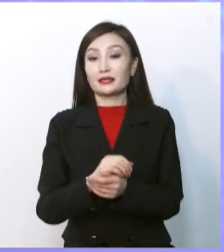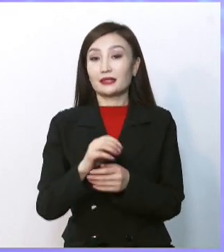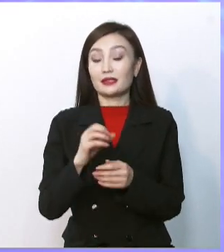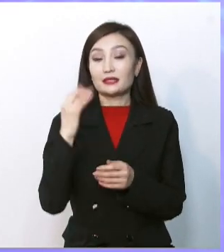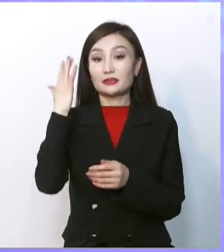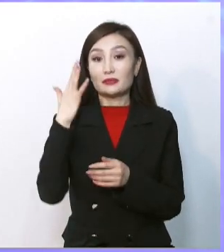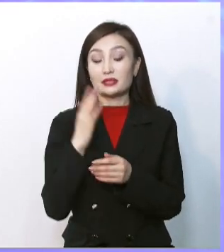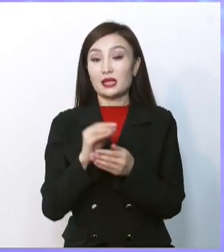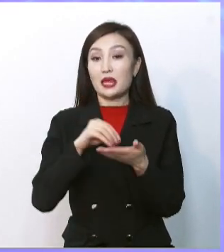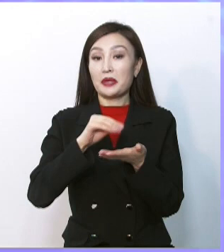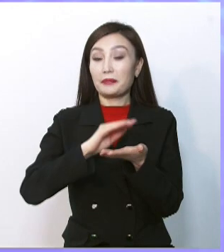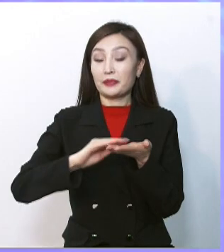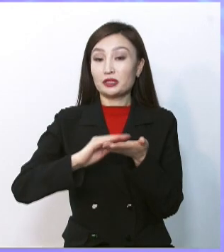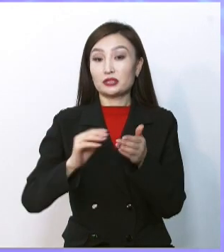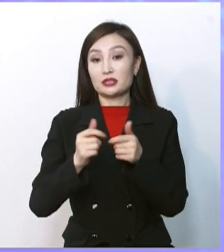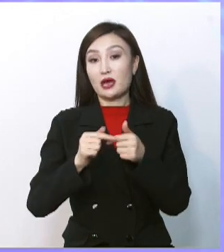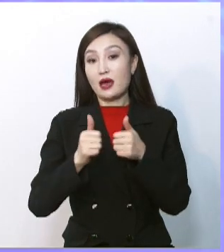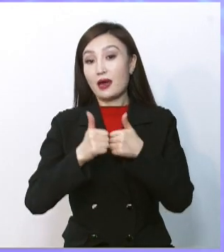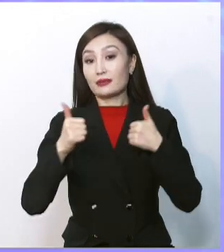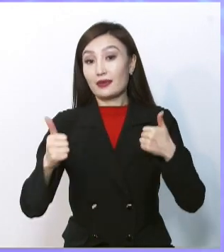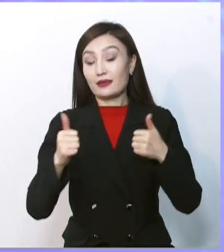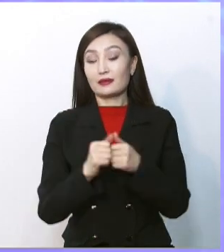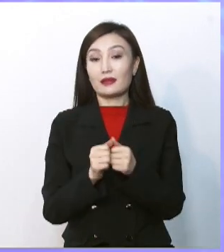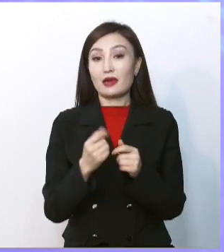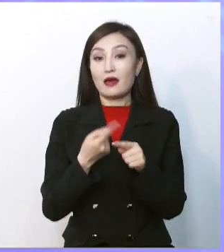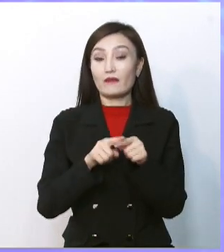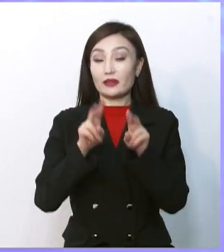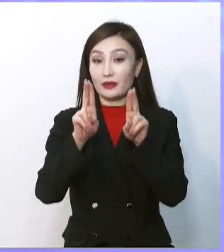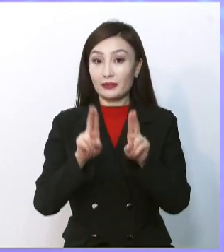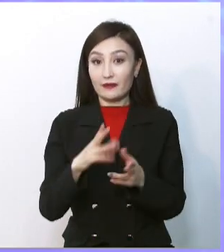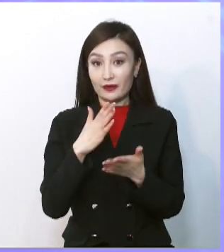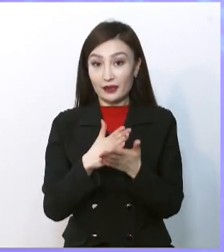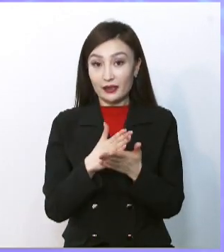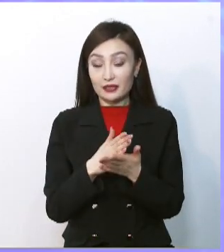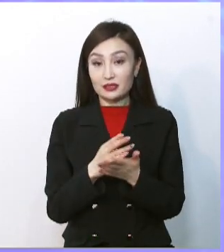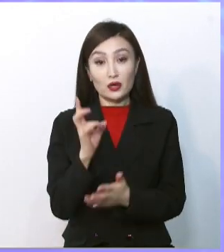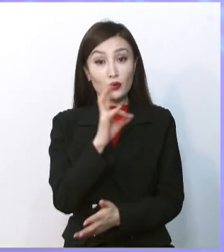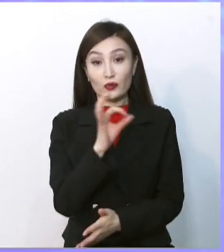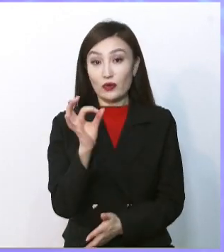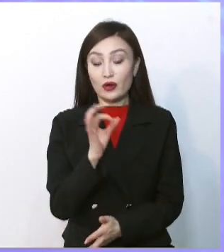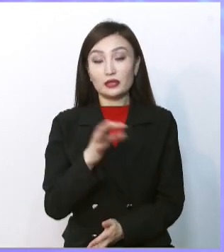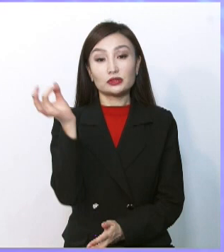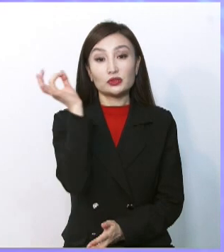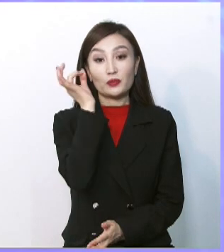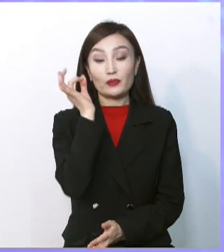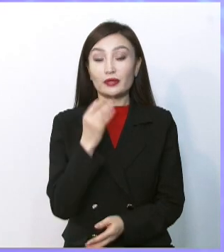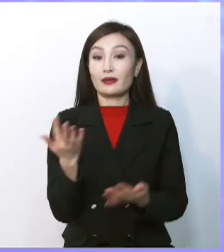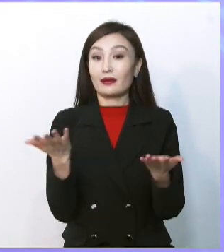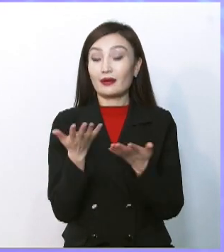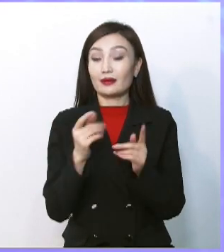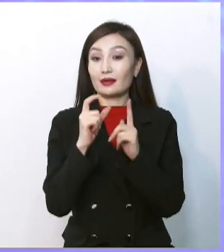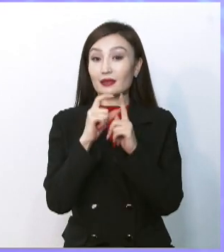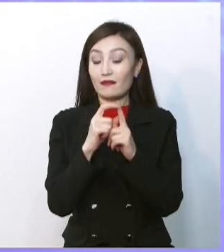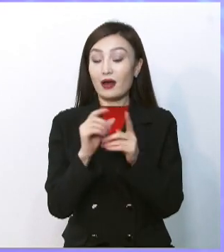глаголами раздельно. Но в этом правиле есть исключение. Вспомните, какие